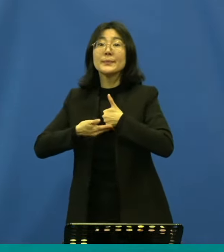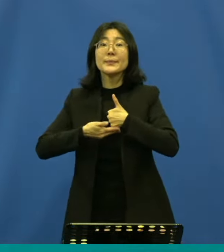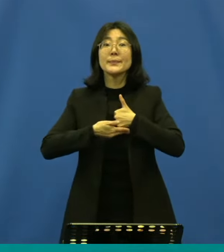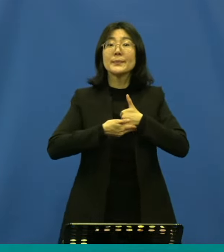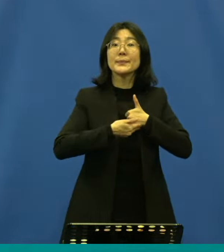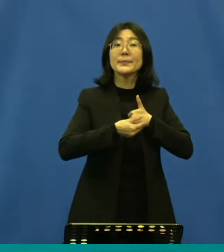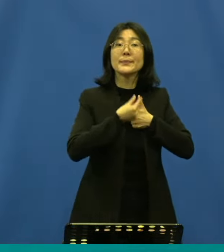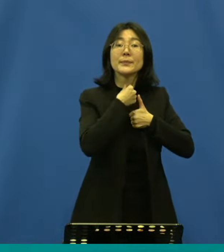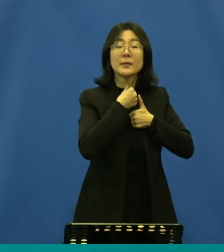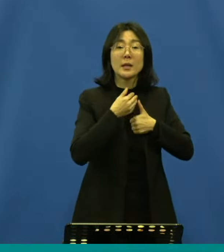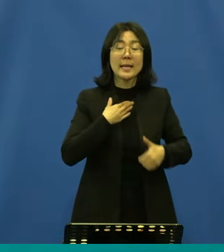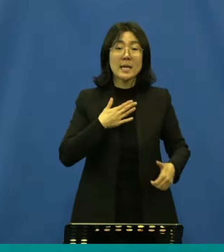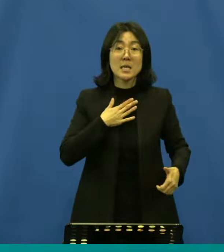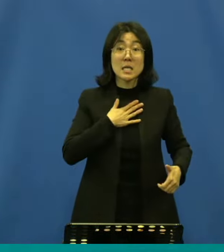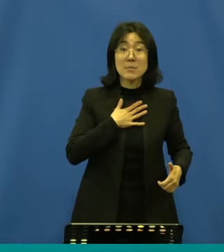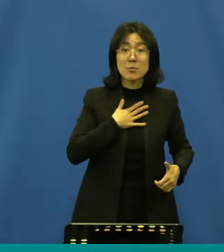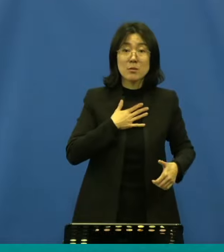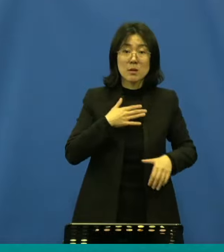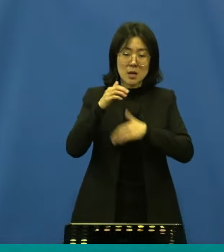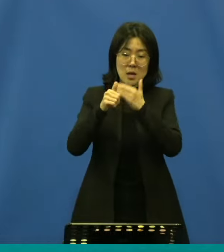자기 기분.